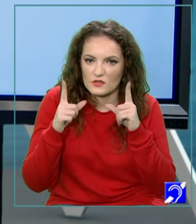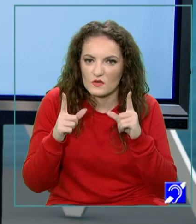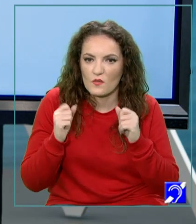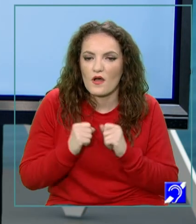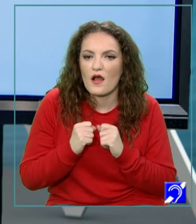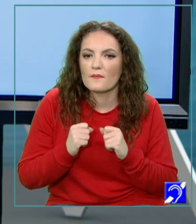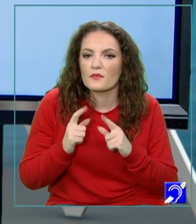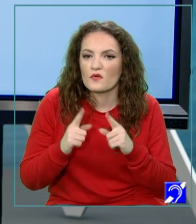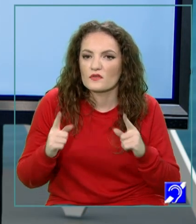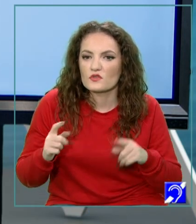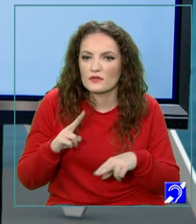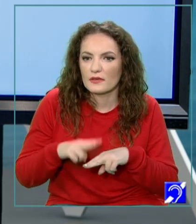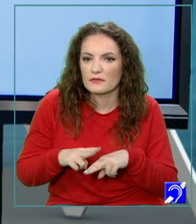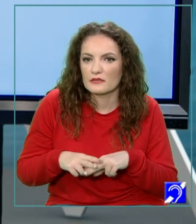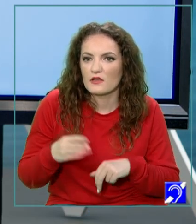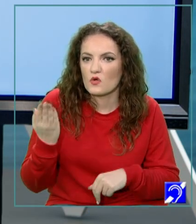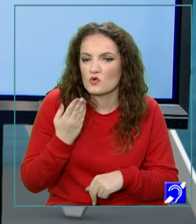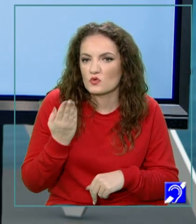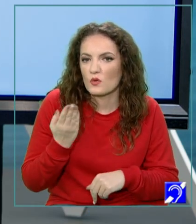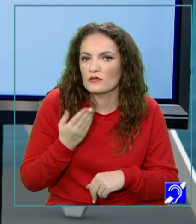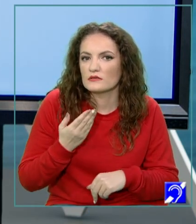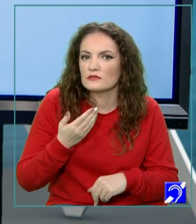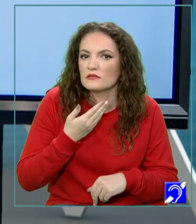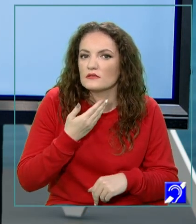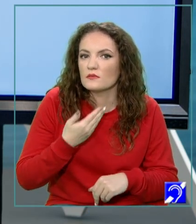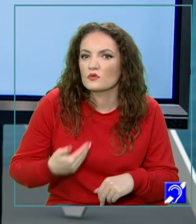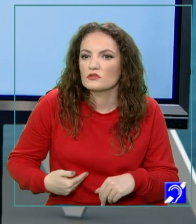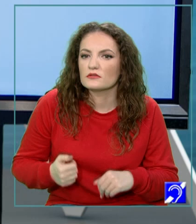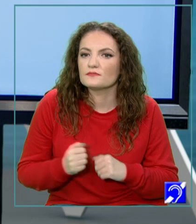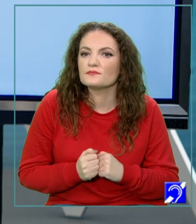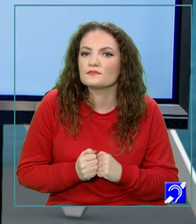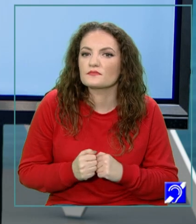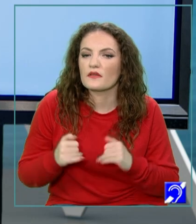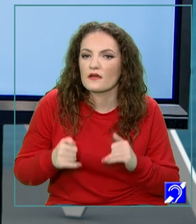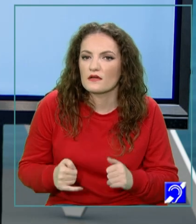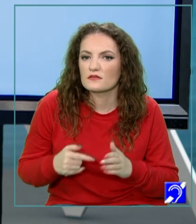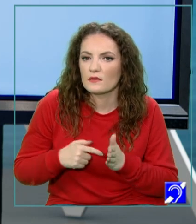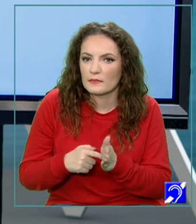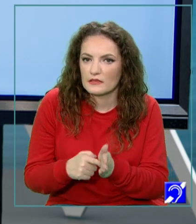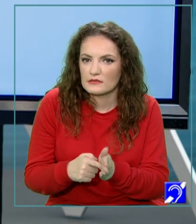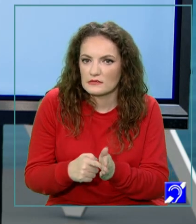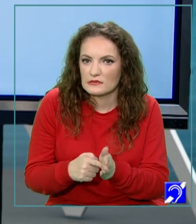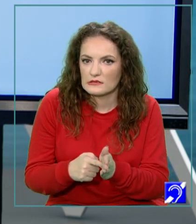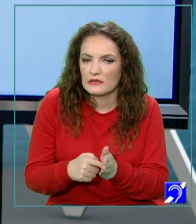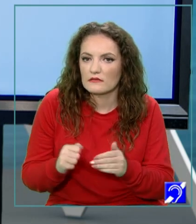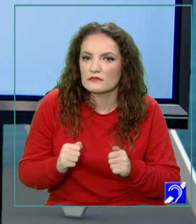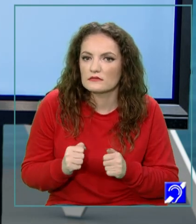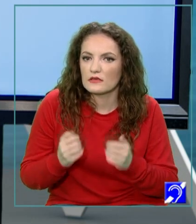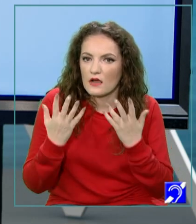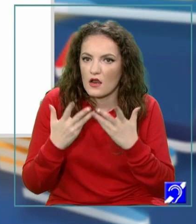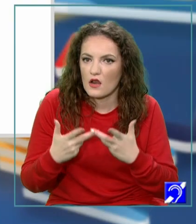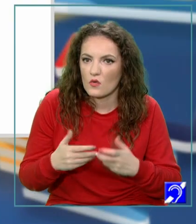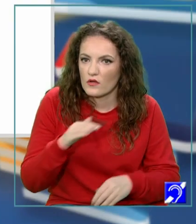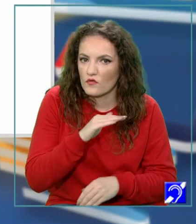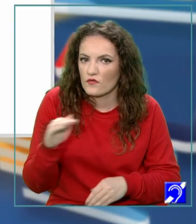Sunt Bărbierul Nadia, profesor de matematică la școala gimnazială numărul 150, iar astăzi vă voi prezenta operații fracții algebrice, adunare și